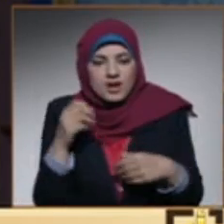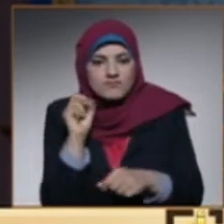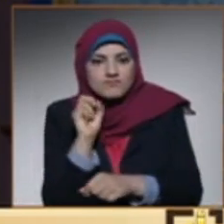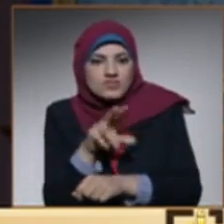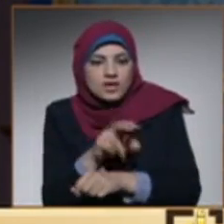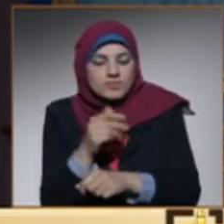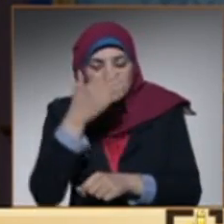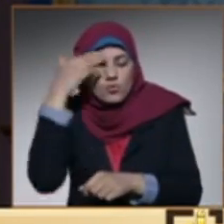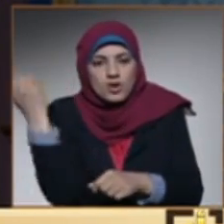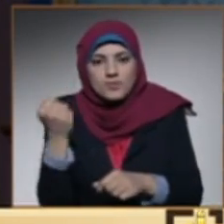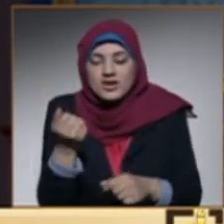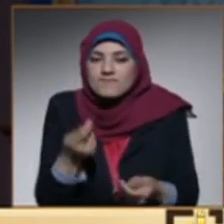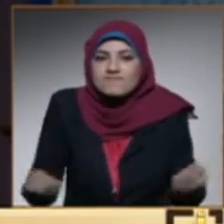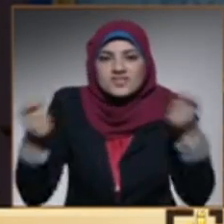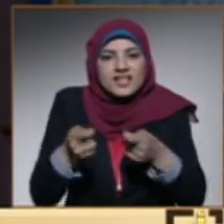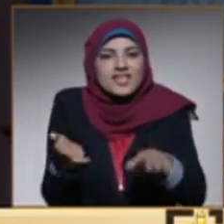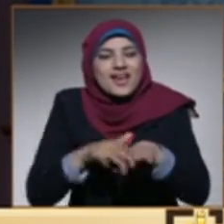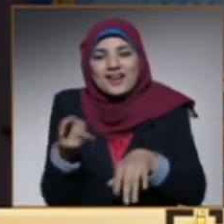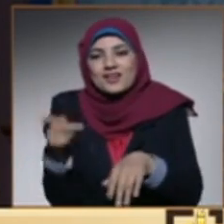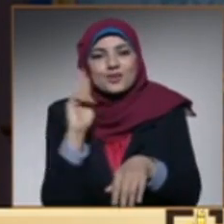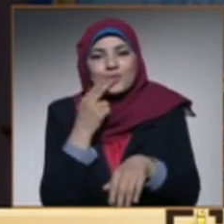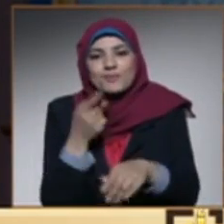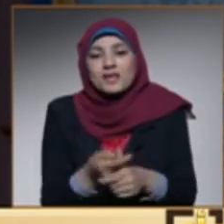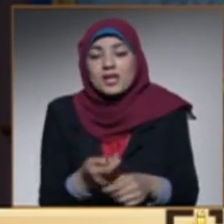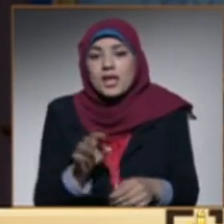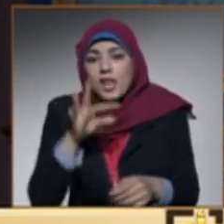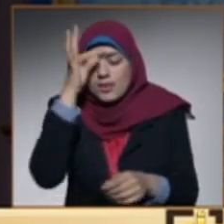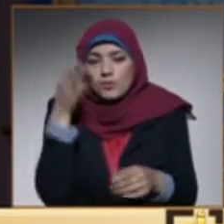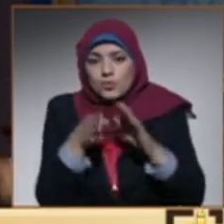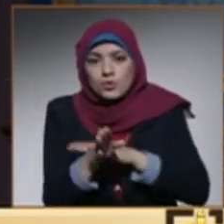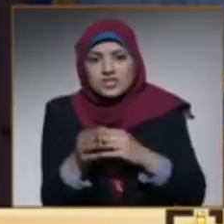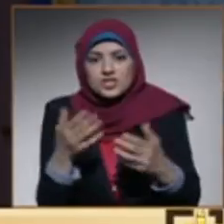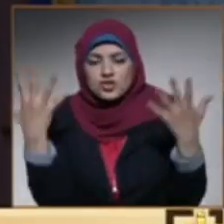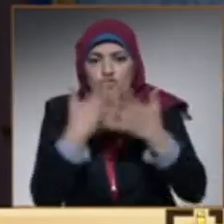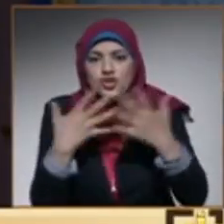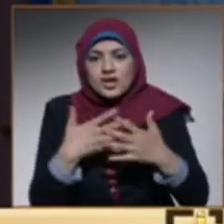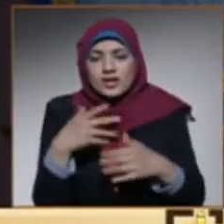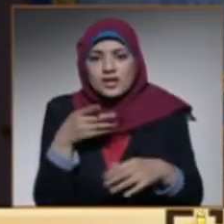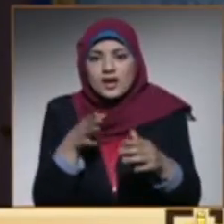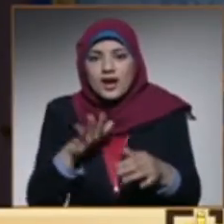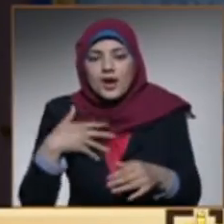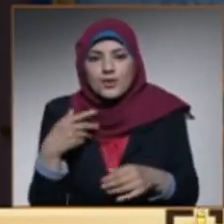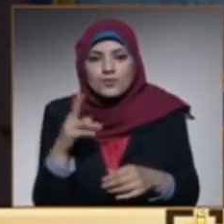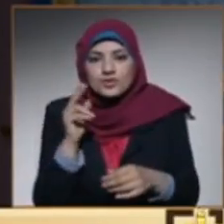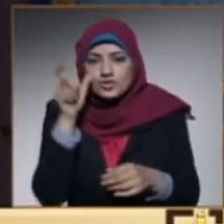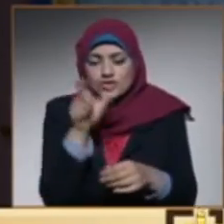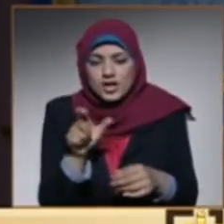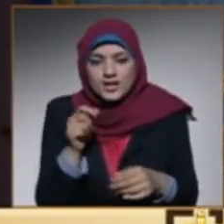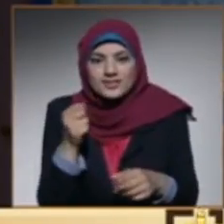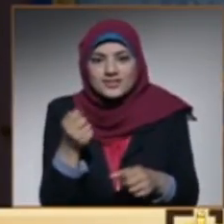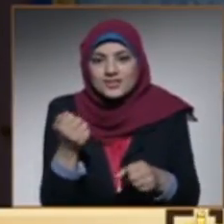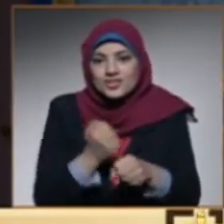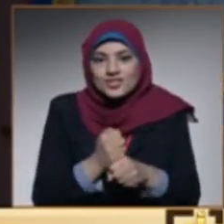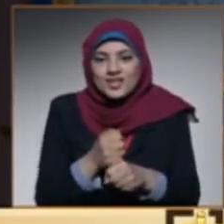عندهم خبره بشكل كفايه. لما تيجي تروحي مثلا لشركه يقولوا اشتغل واحد صم ولا واحد ذوي احتياجات خاصه، هيقول لك لا اخد واحد ذوي